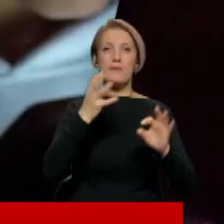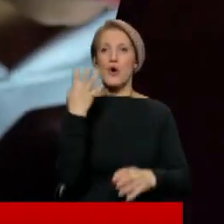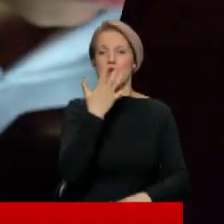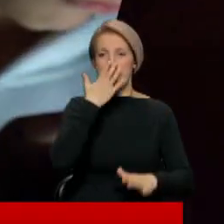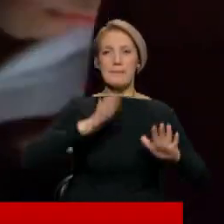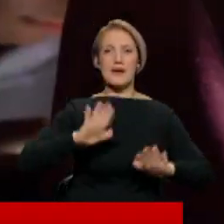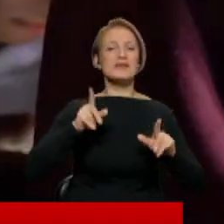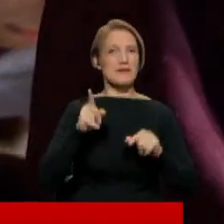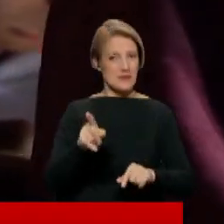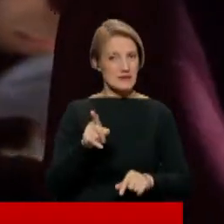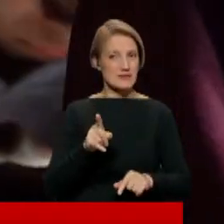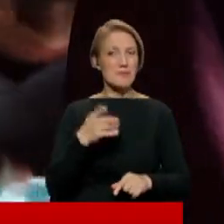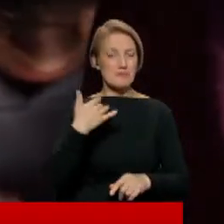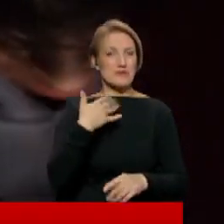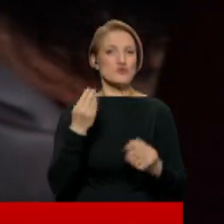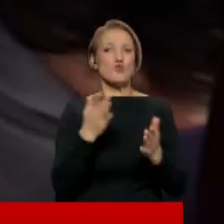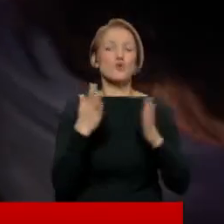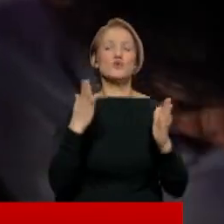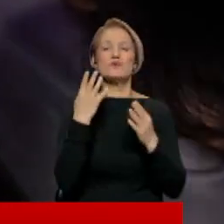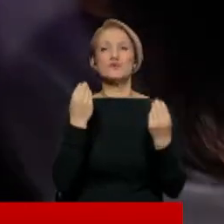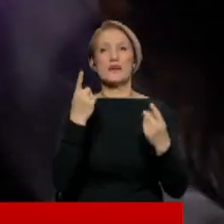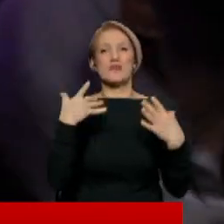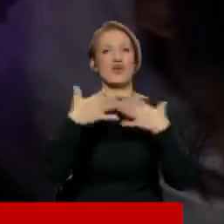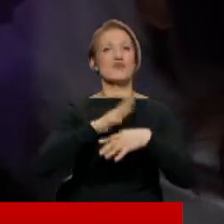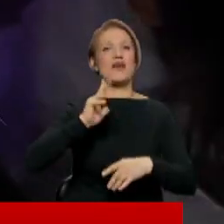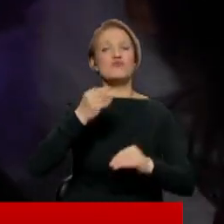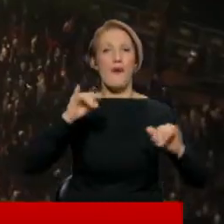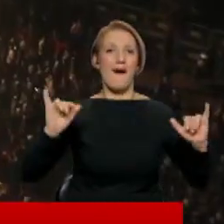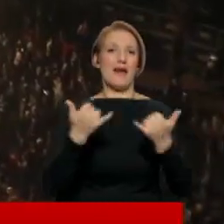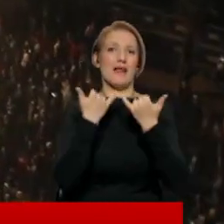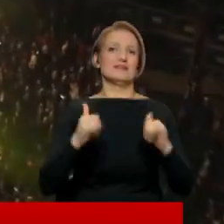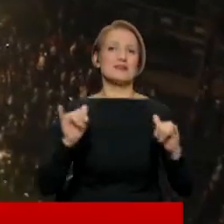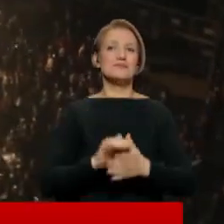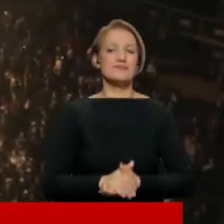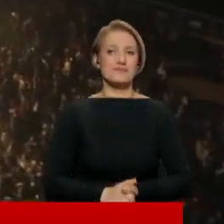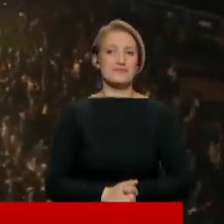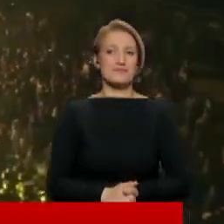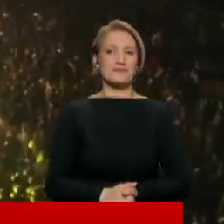ve Mr. Dozy sayesinde bizi çok güzel bir gece geçirdik. Çok eğlendik.